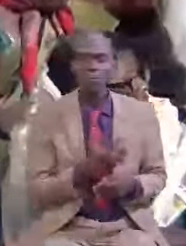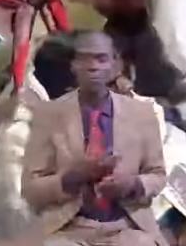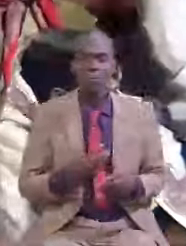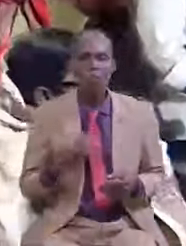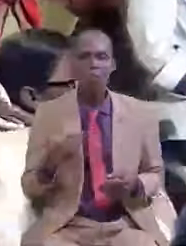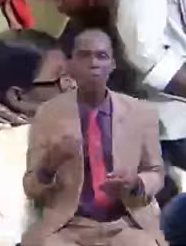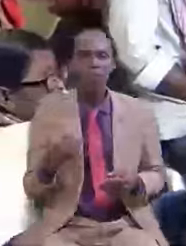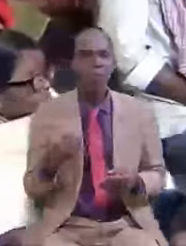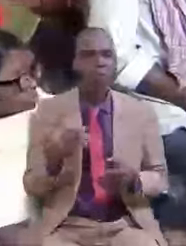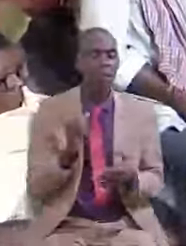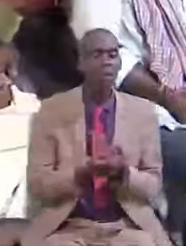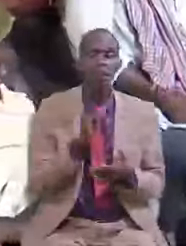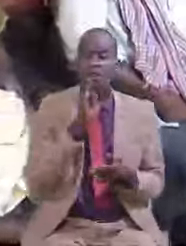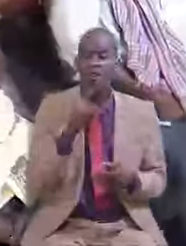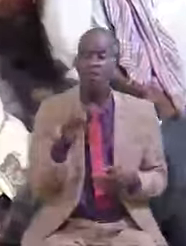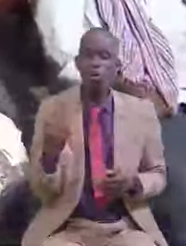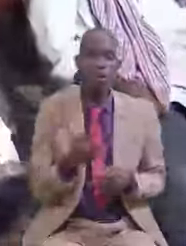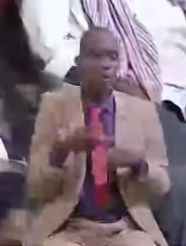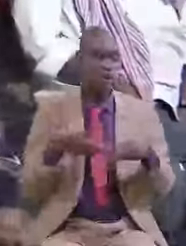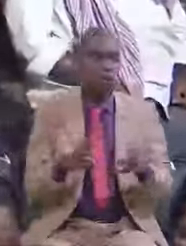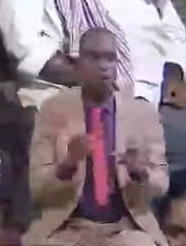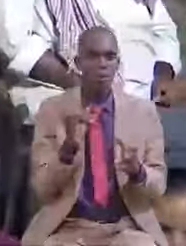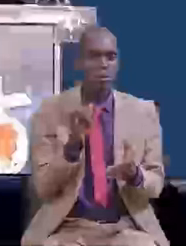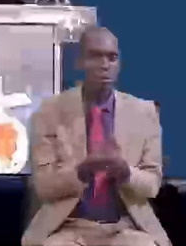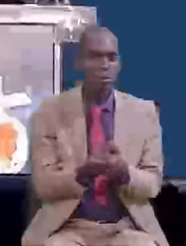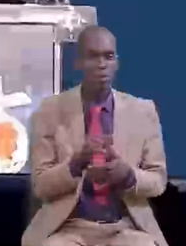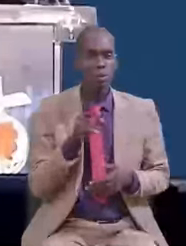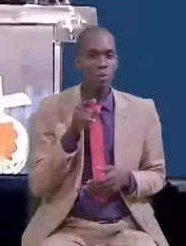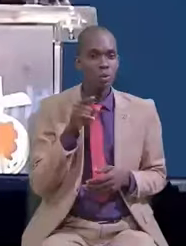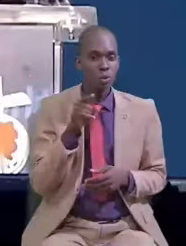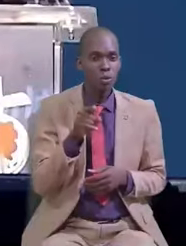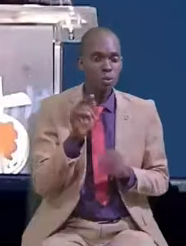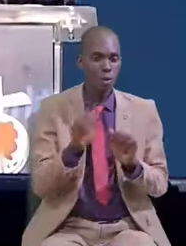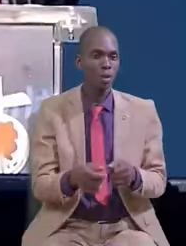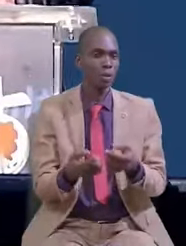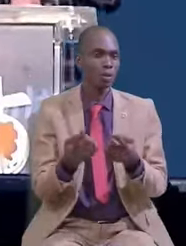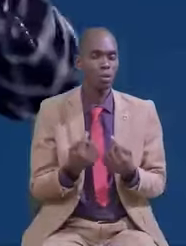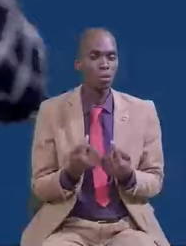Ce n'est pas le seul moyen que peut venir notre rédemption.